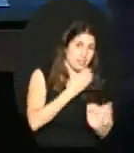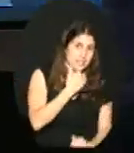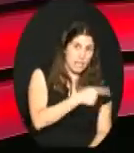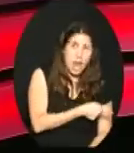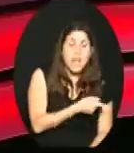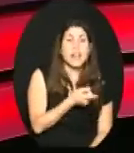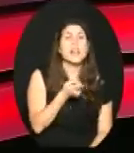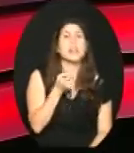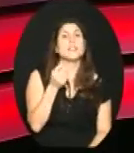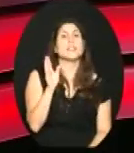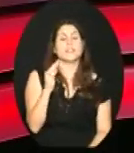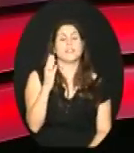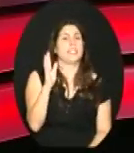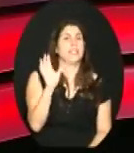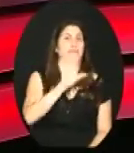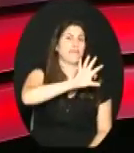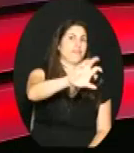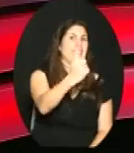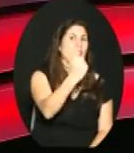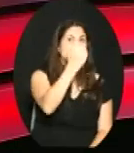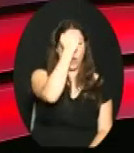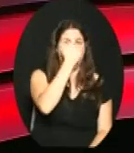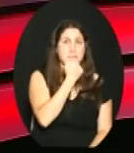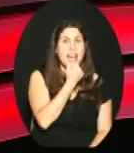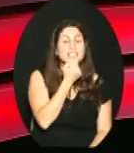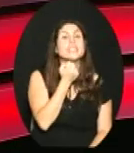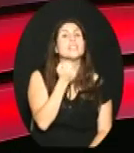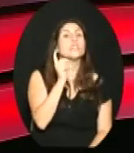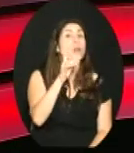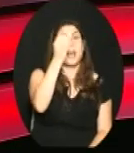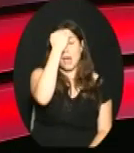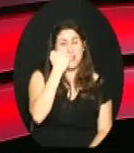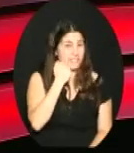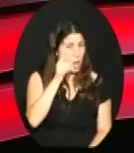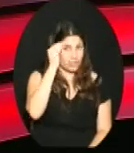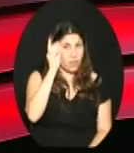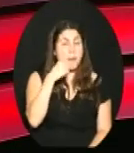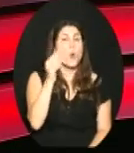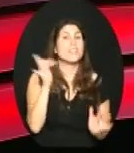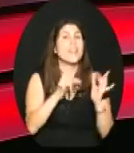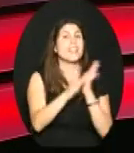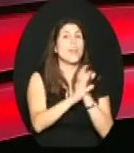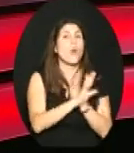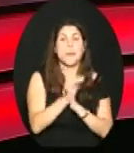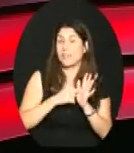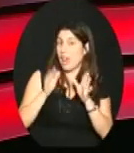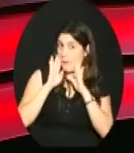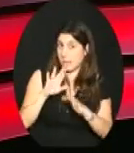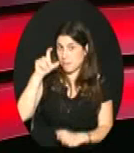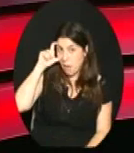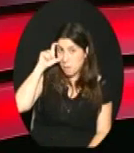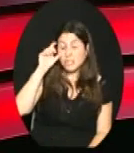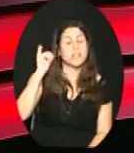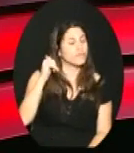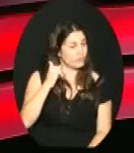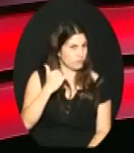יבודדו את חמאס וילחמו, את השם חמאס לא הזכירו, אבל נגד הטרור. אז עוד יש סימטריה בין השדים. כי הם מאמינים לאבו מאזן. כן,